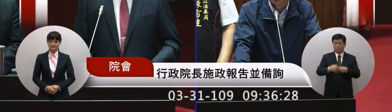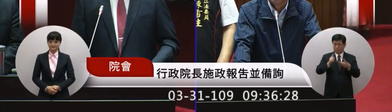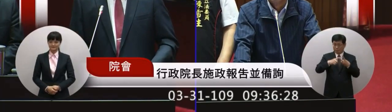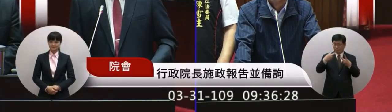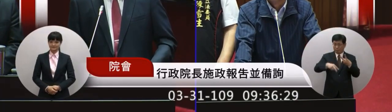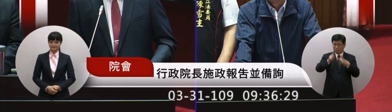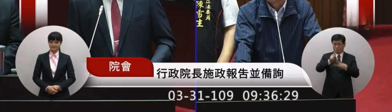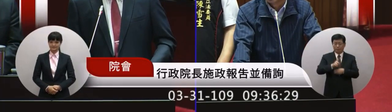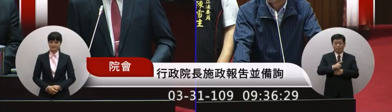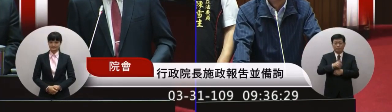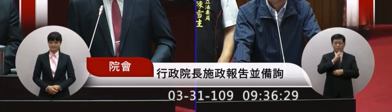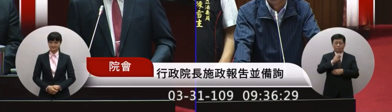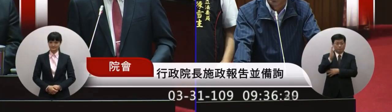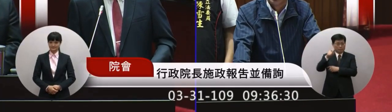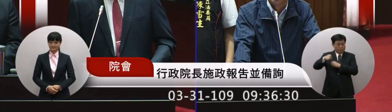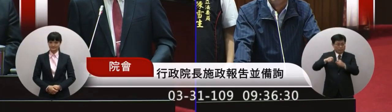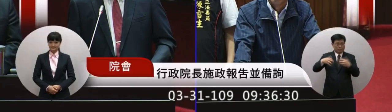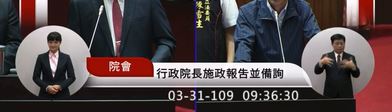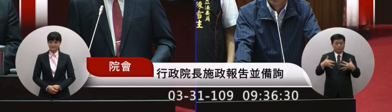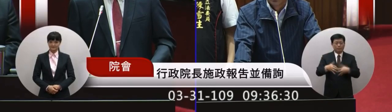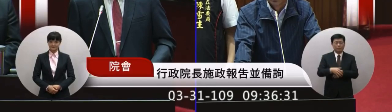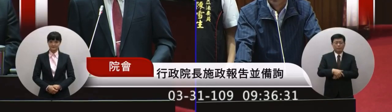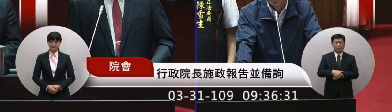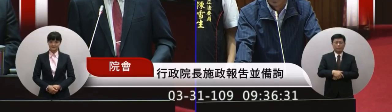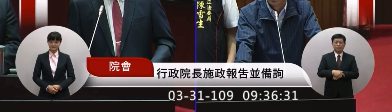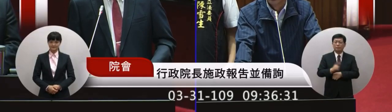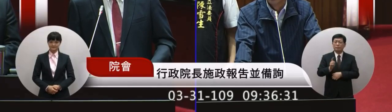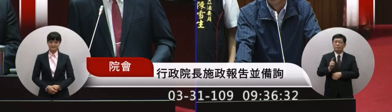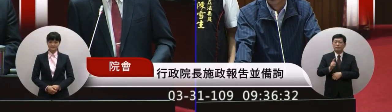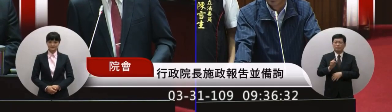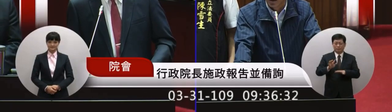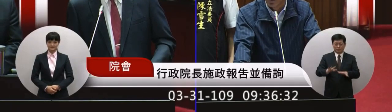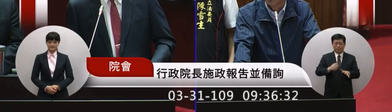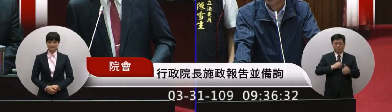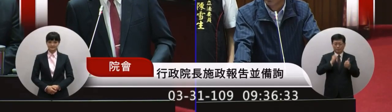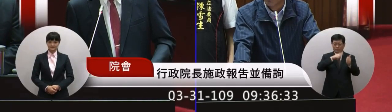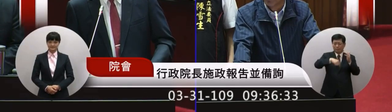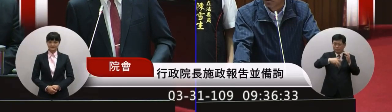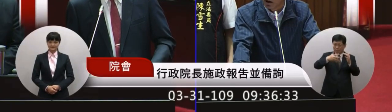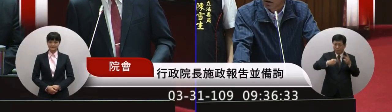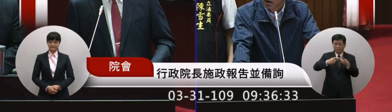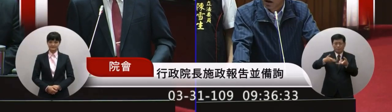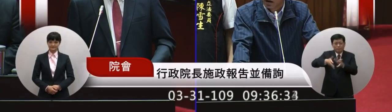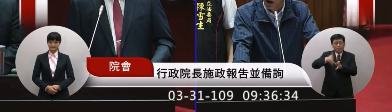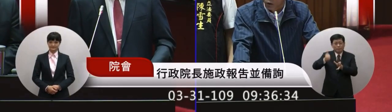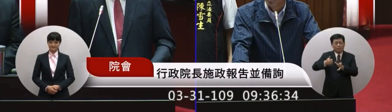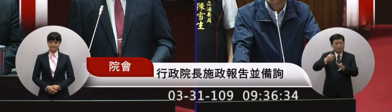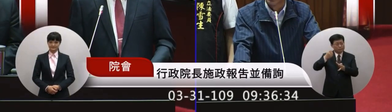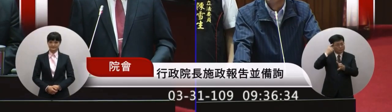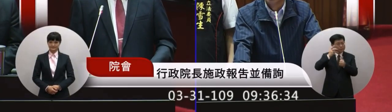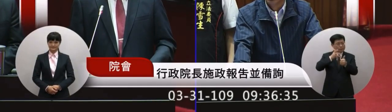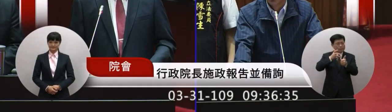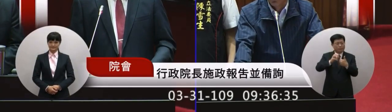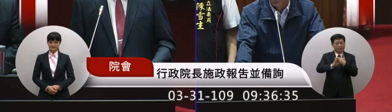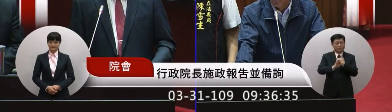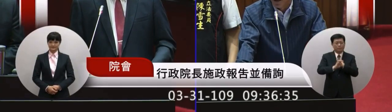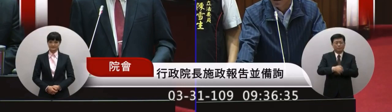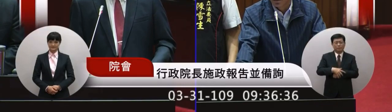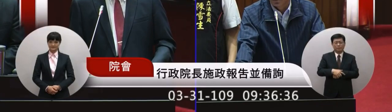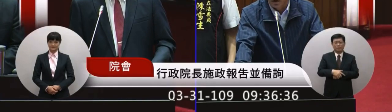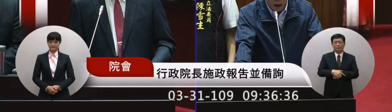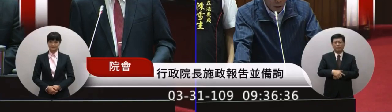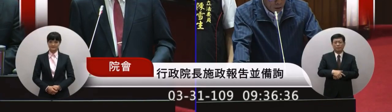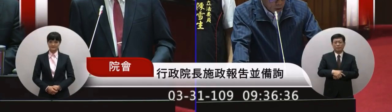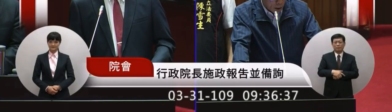还有一个政策面的问题， 是， 就是哎、欸，跟院长和部长哎讨论一下，我